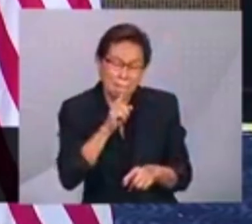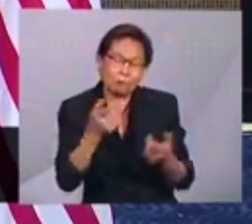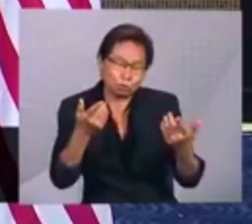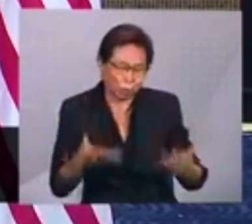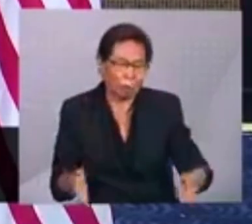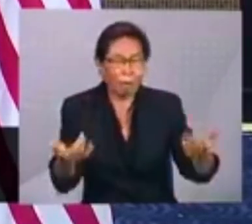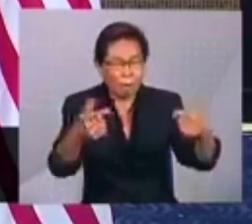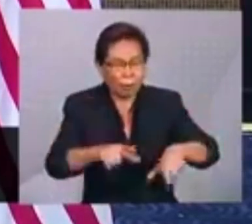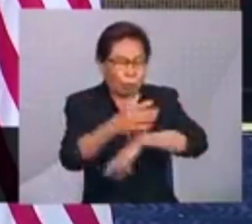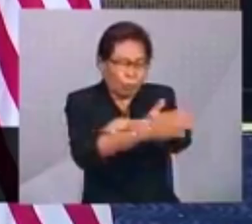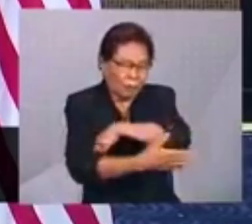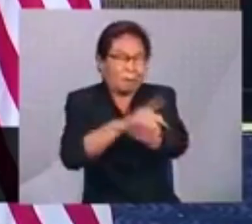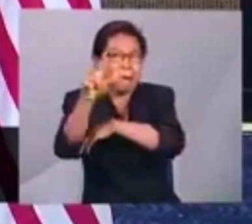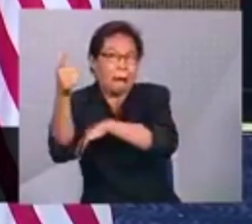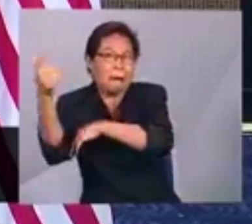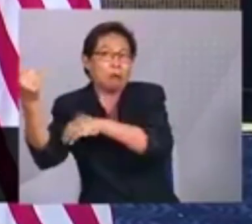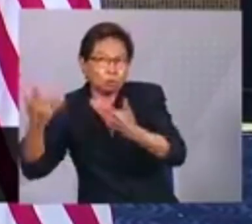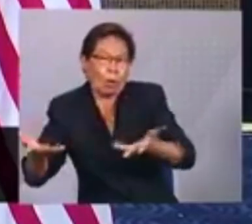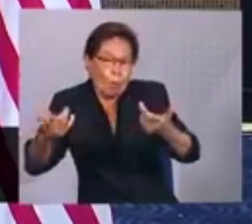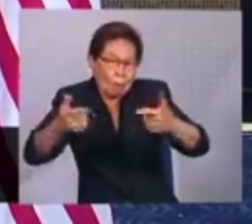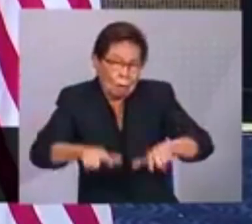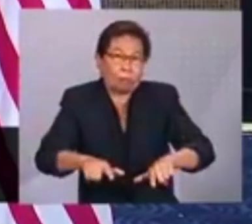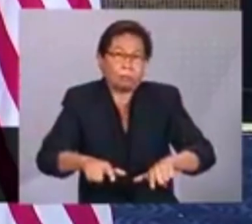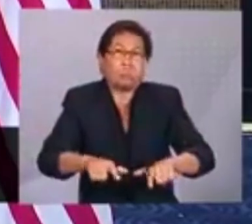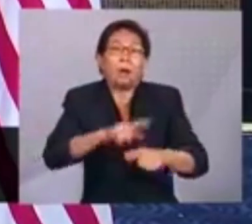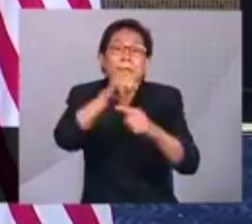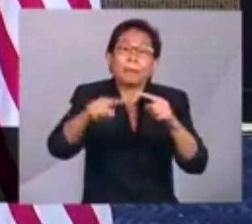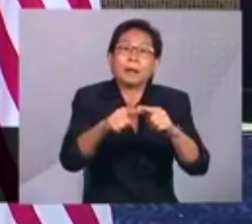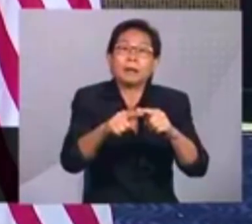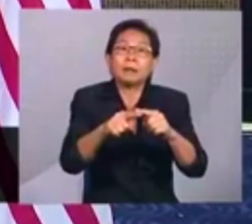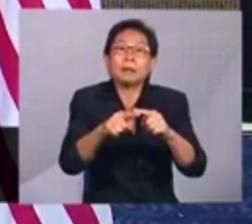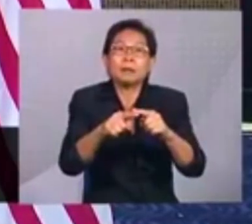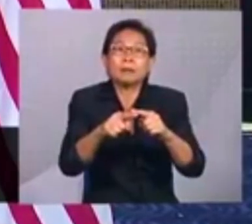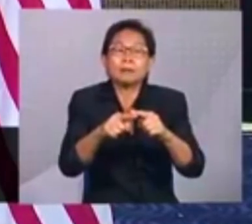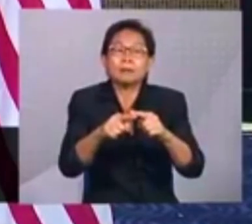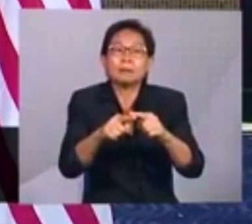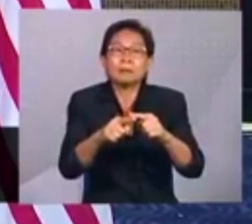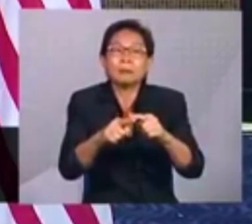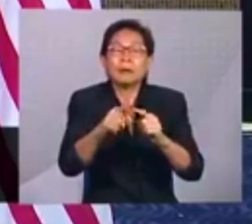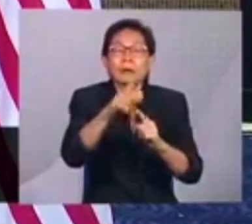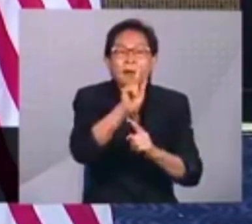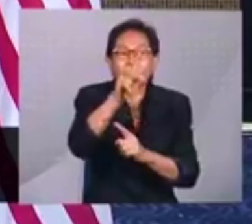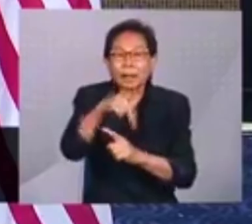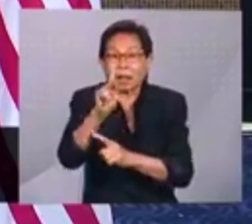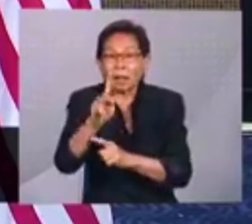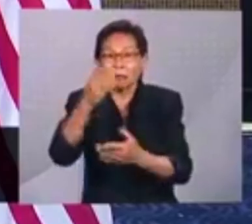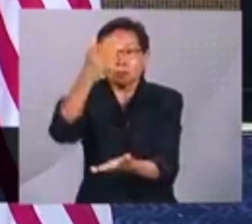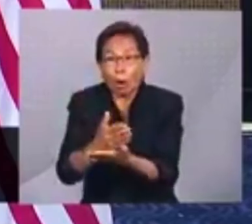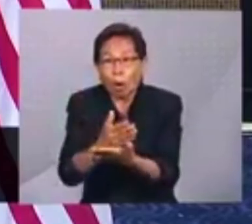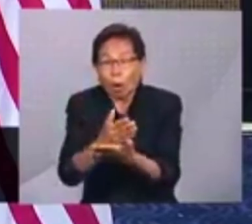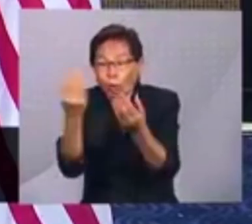pun berlaku di Bapak buah negara lain Hai APB Lockdown ini dihentikan jumlah kiss-kiss